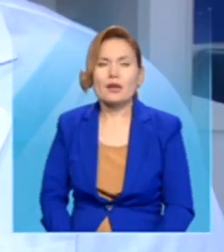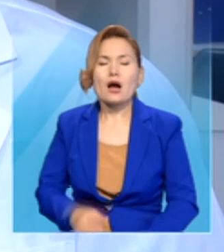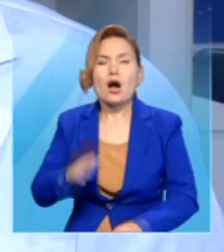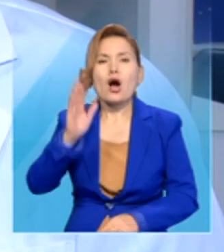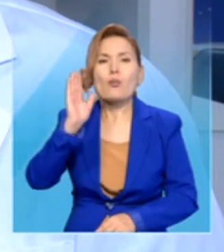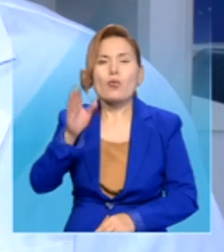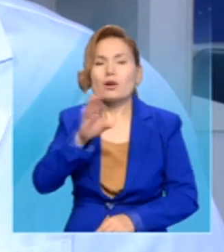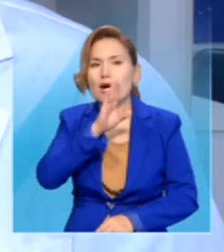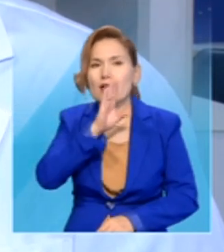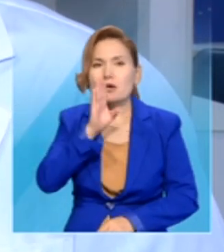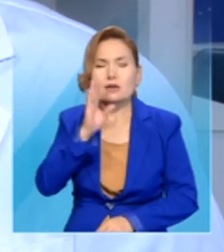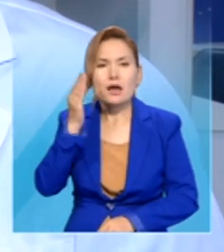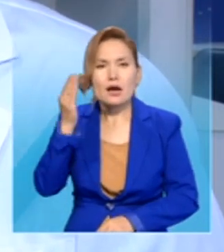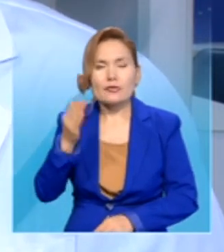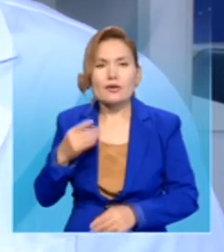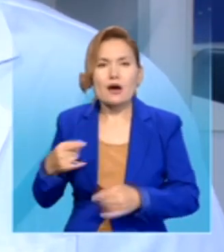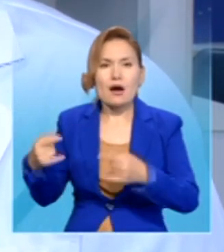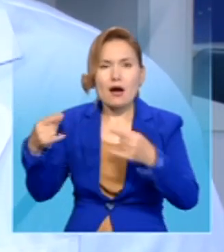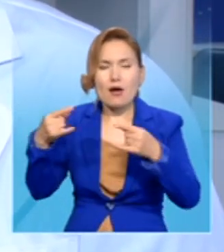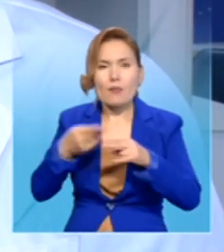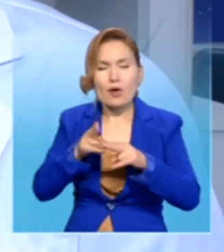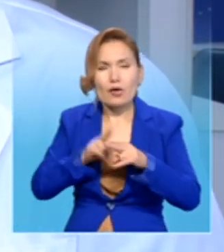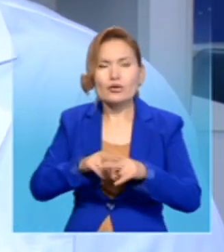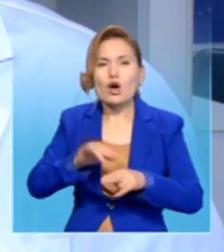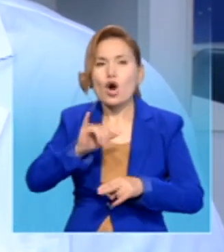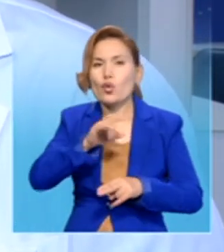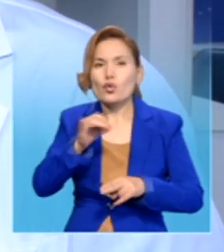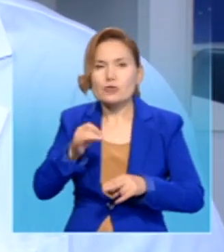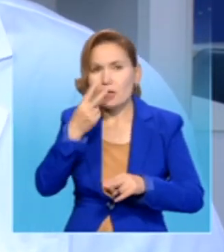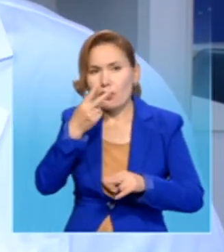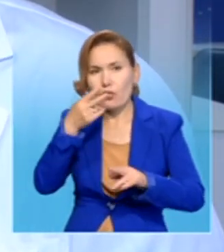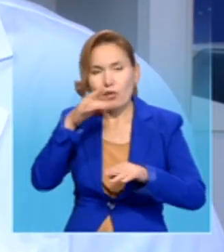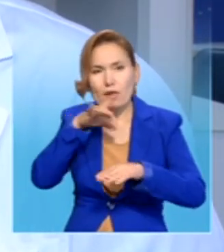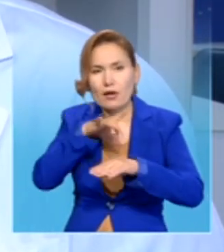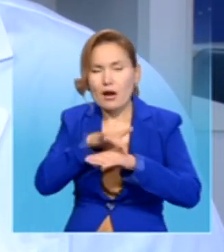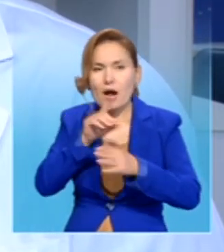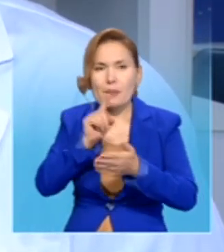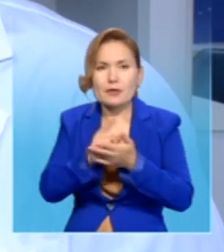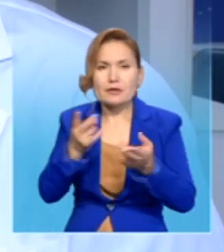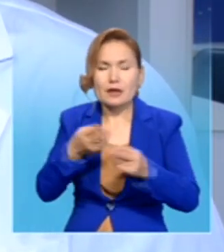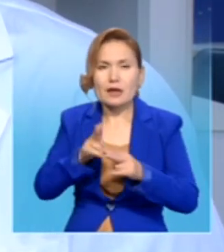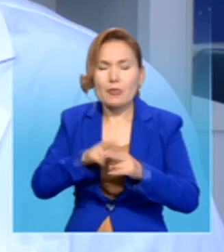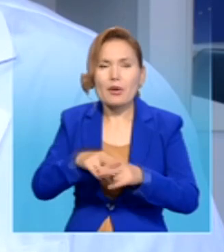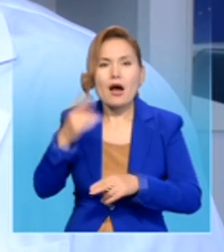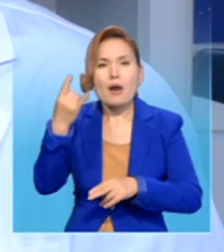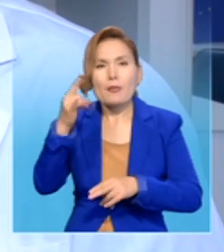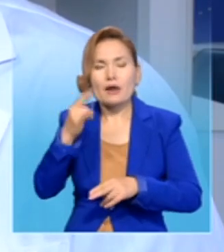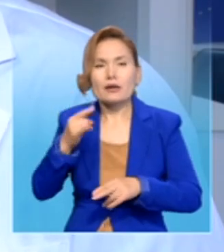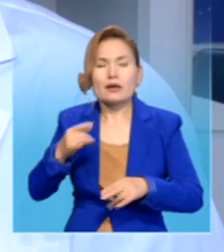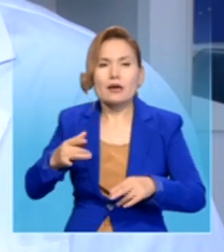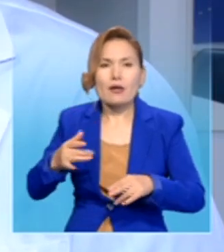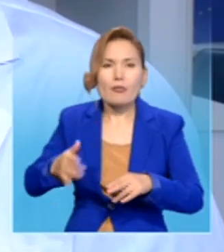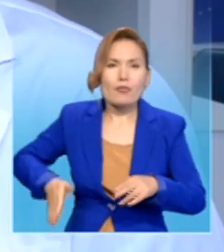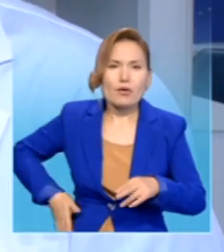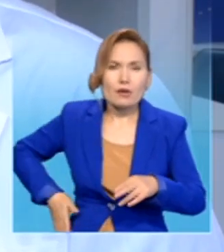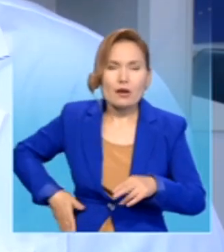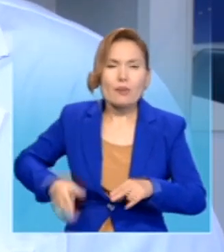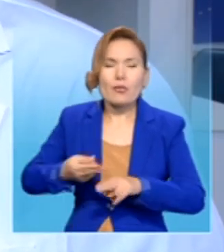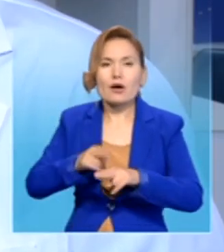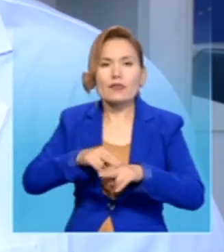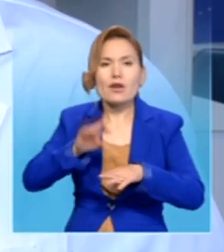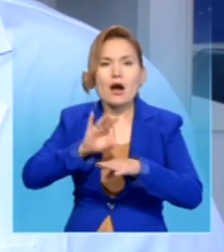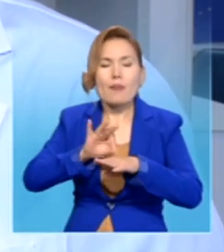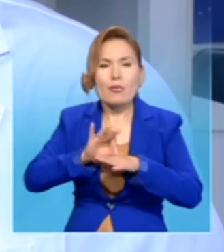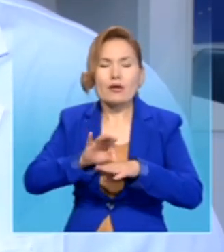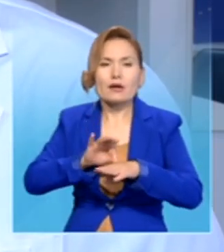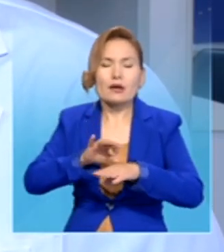Болашақ аналар үшін скринингтік тексеруден өтудің маңызы зор. Бүгінде ультрадыбыстық зерттеудің көмегімен құрсақтағы баланың гидронефрозын